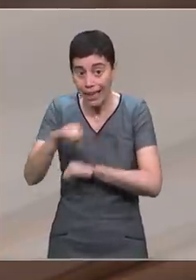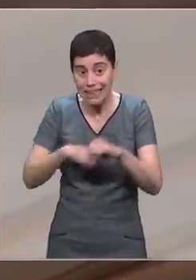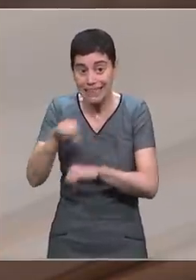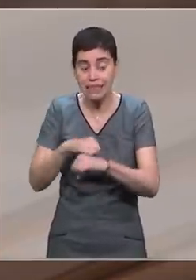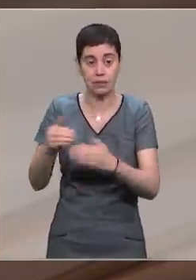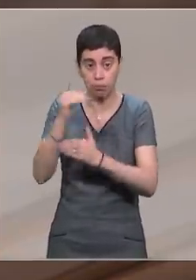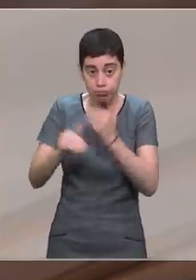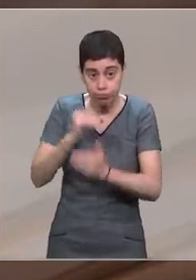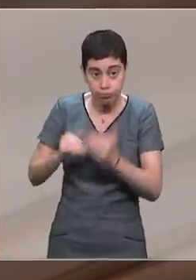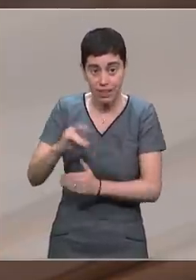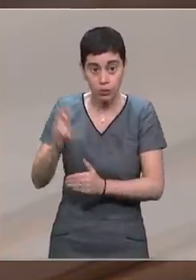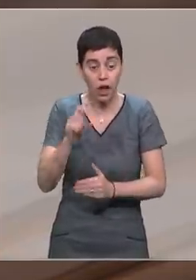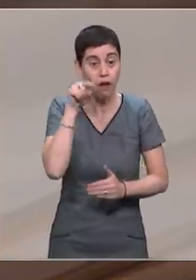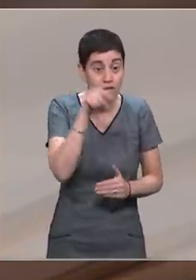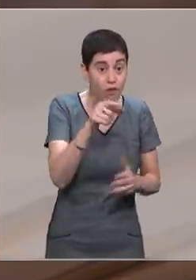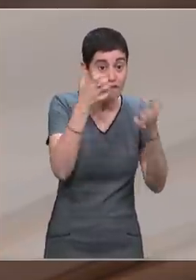écologique